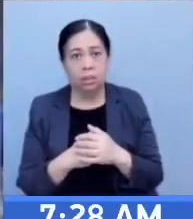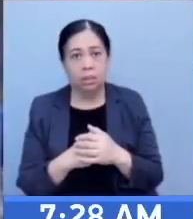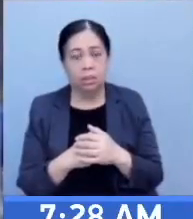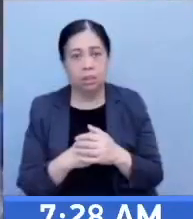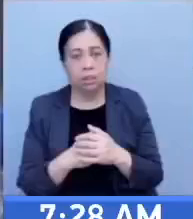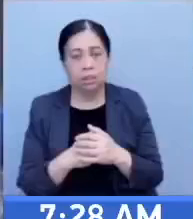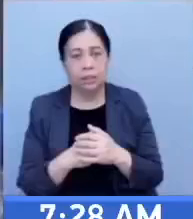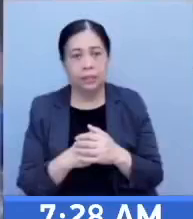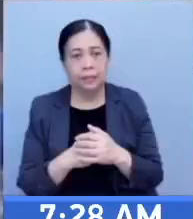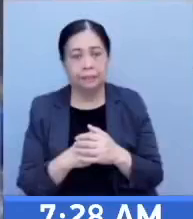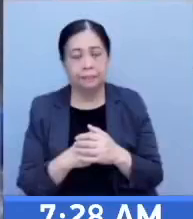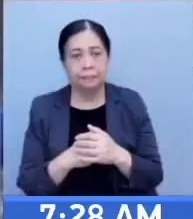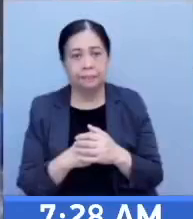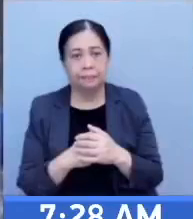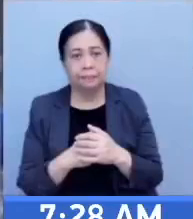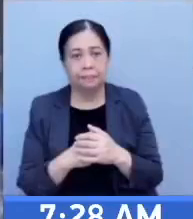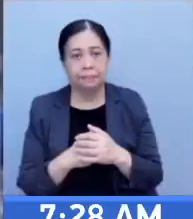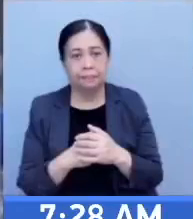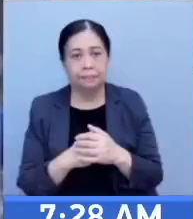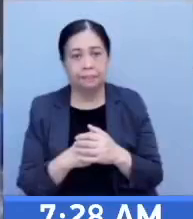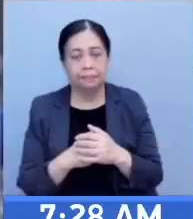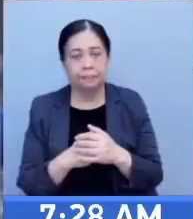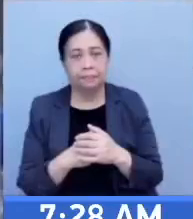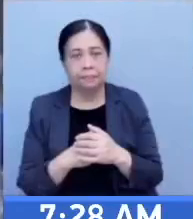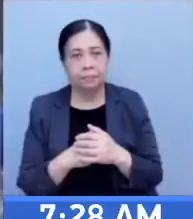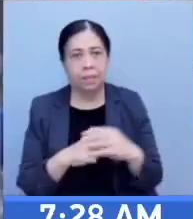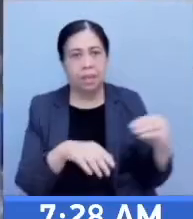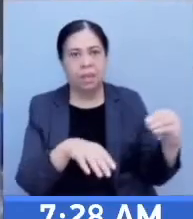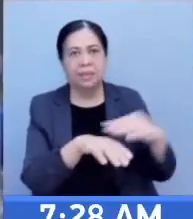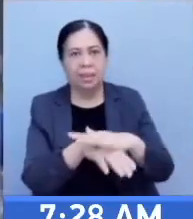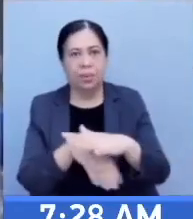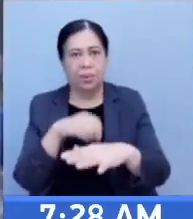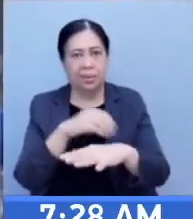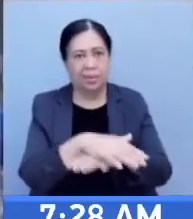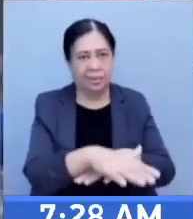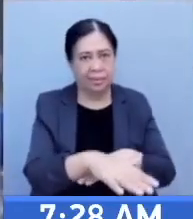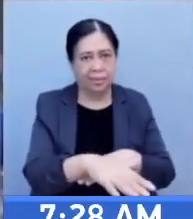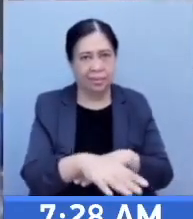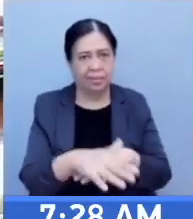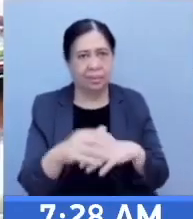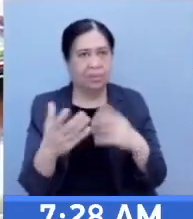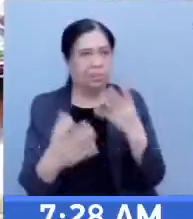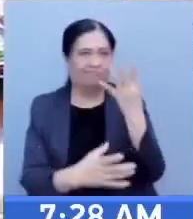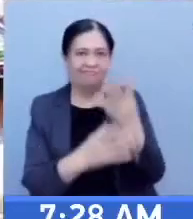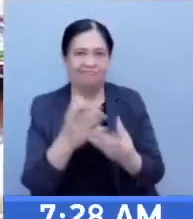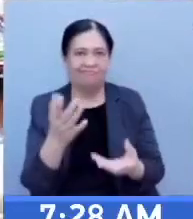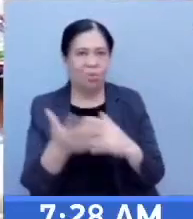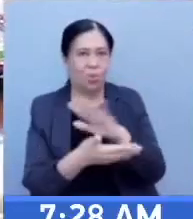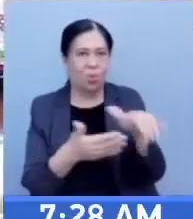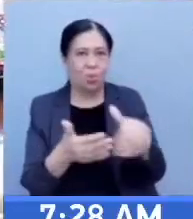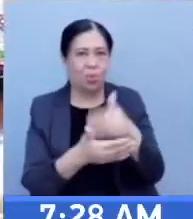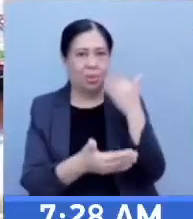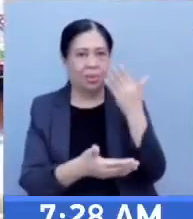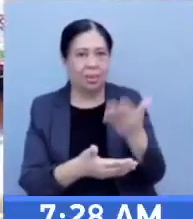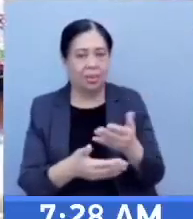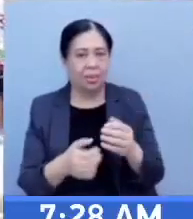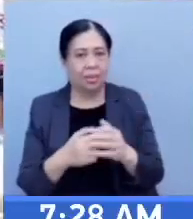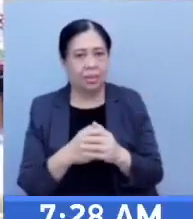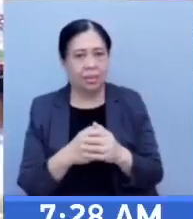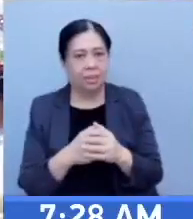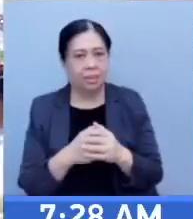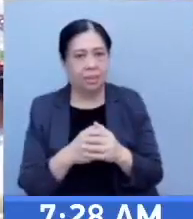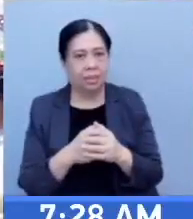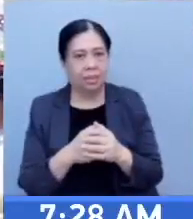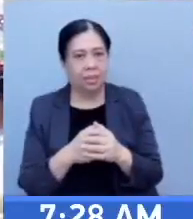yung nahawa eh. So walang natira ngayon dun sa farm. Walang namatay, wala hong ano dun sa